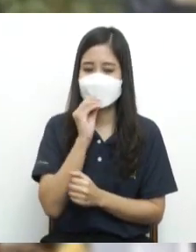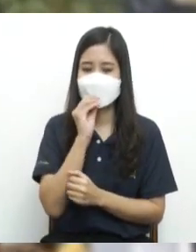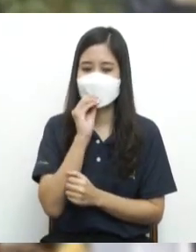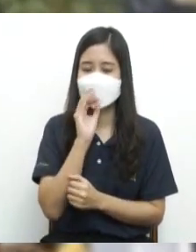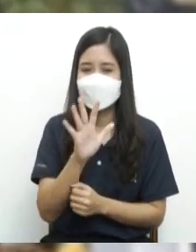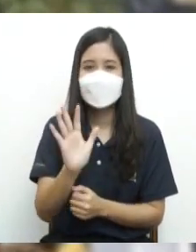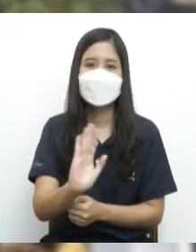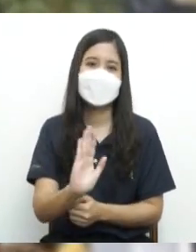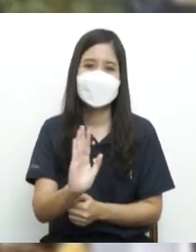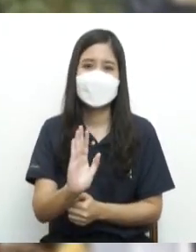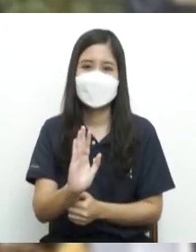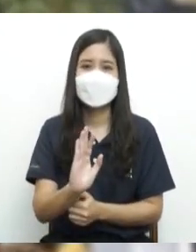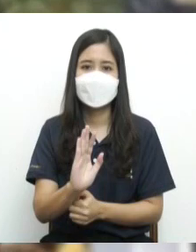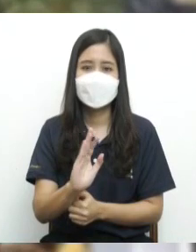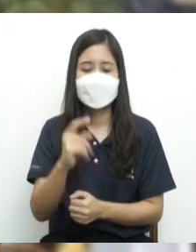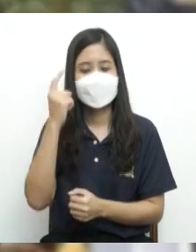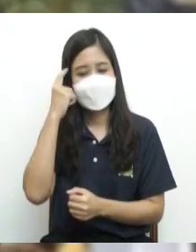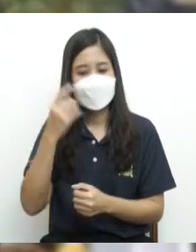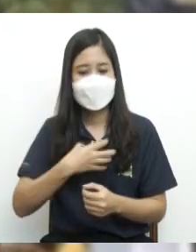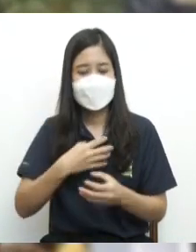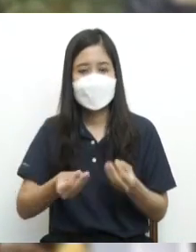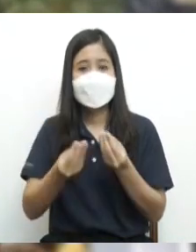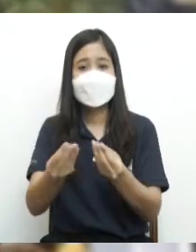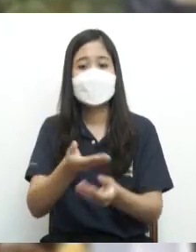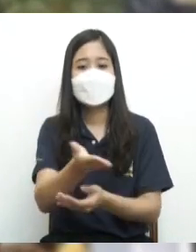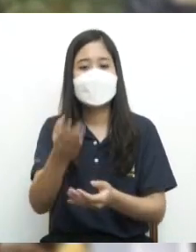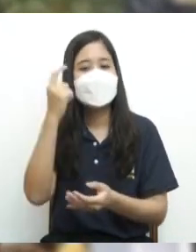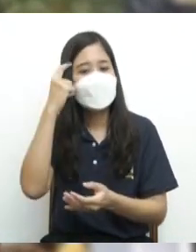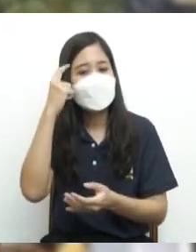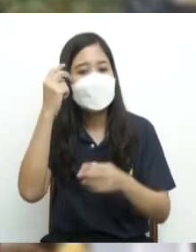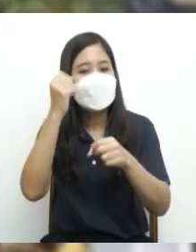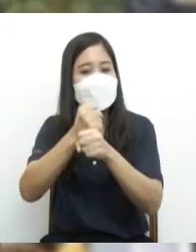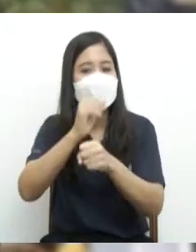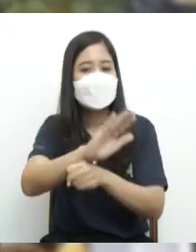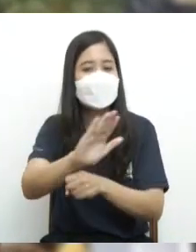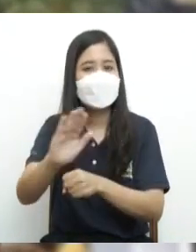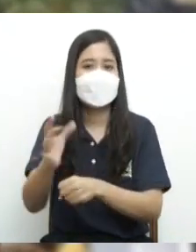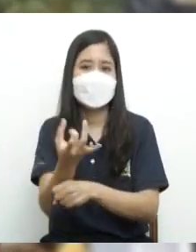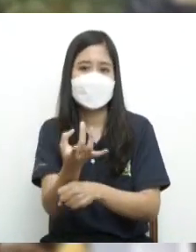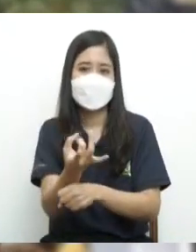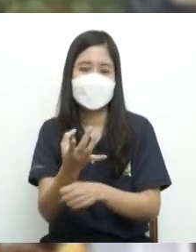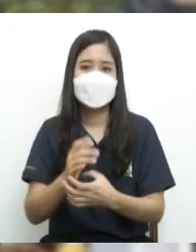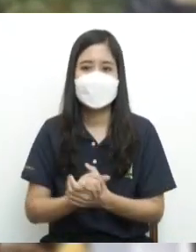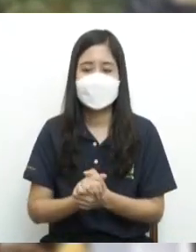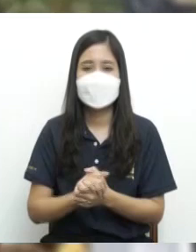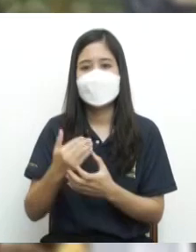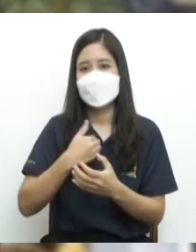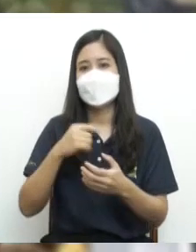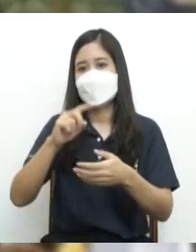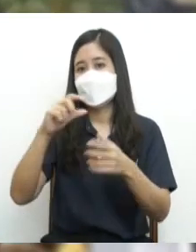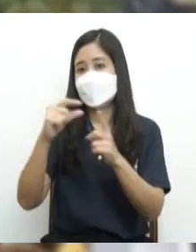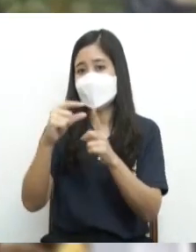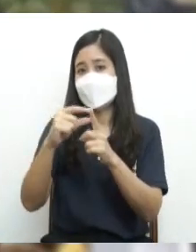แต่ผมอยากให้ท่านตั้งมั่นให้ได้ว่าภารกิจของท่านคืออะไรนะมันมีภาษาอังกฤษอยู่3คำนะ